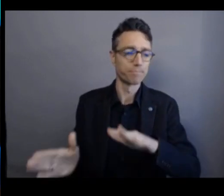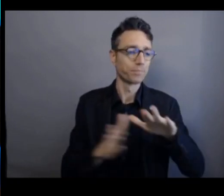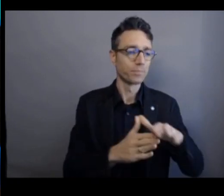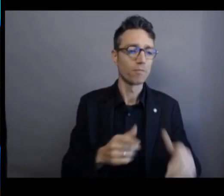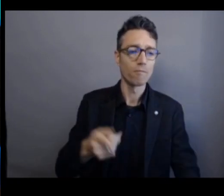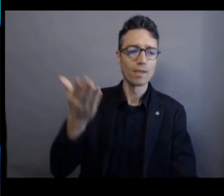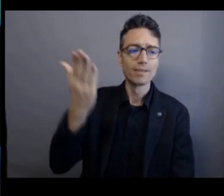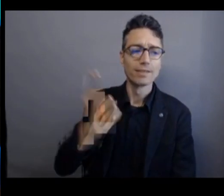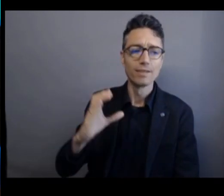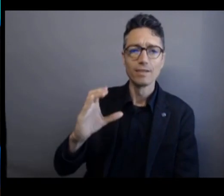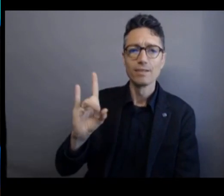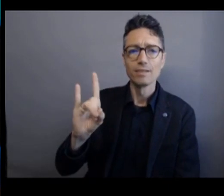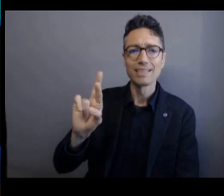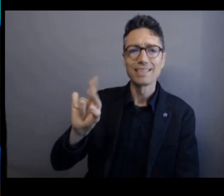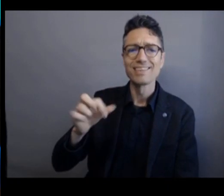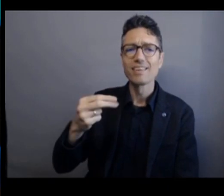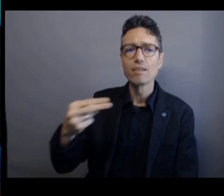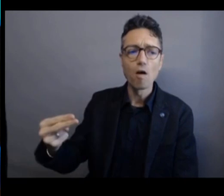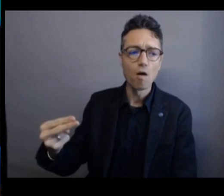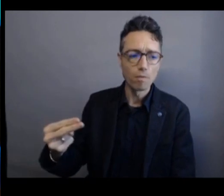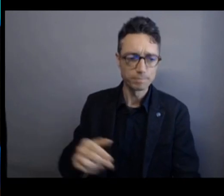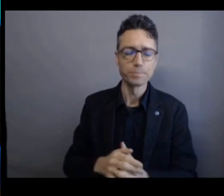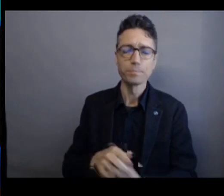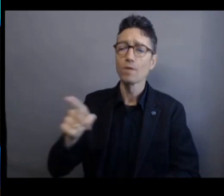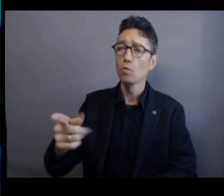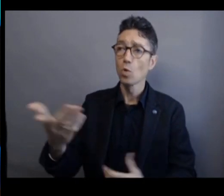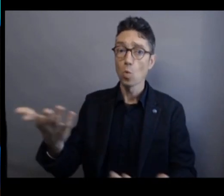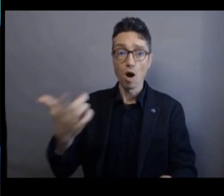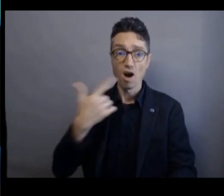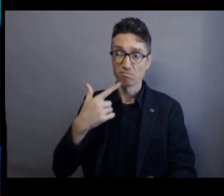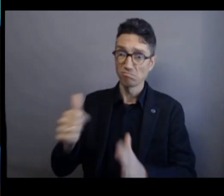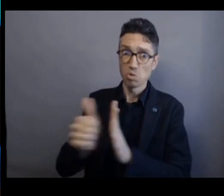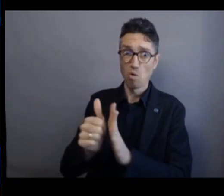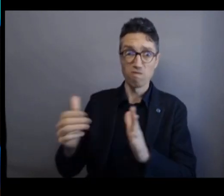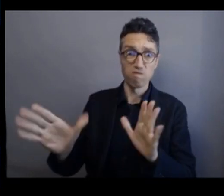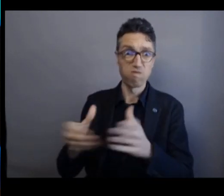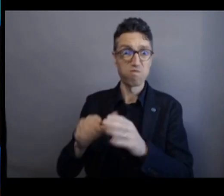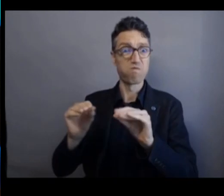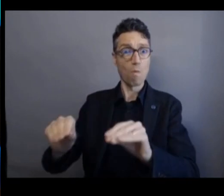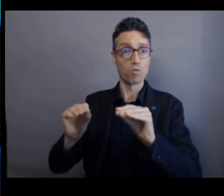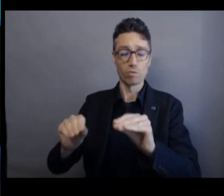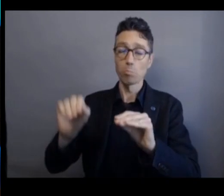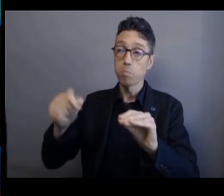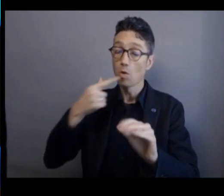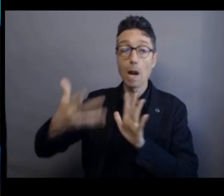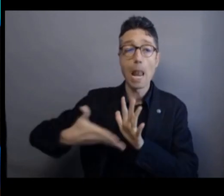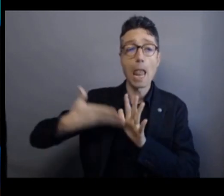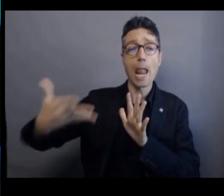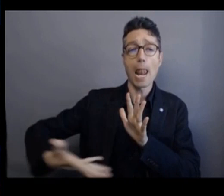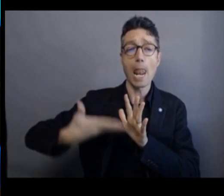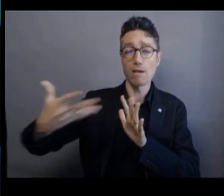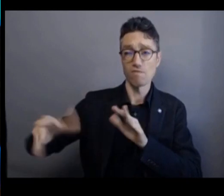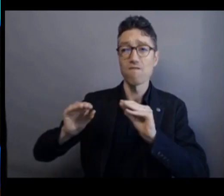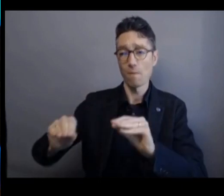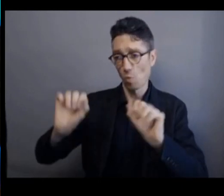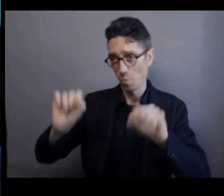formation et j'ai envie de vous demander, en fait, on a encore besoin de former sur l'accessibilité, sur